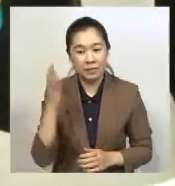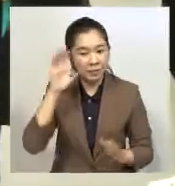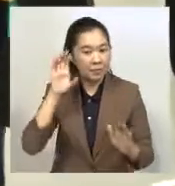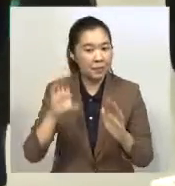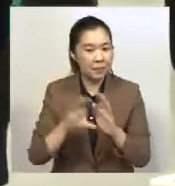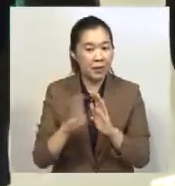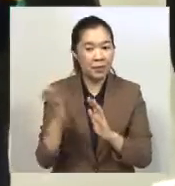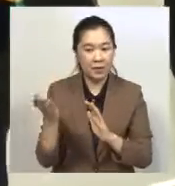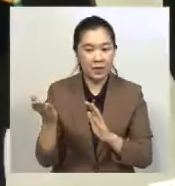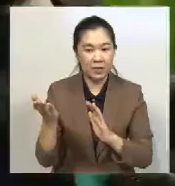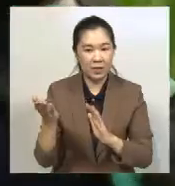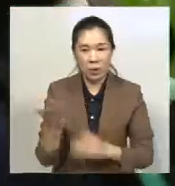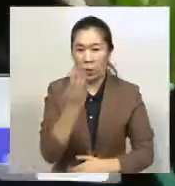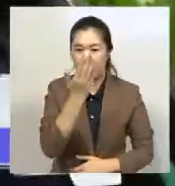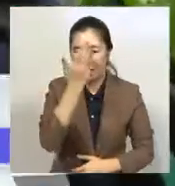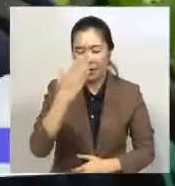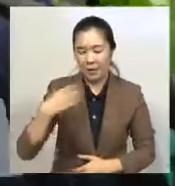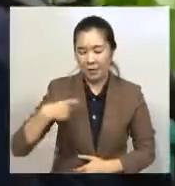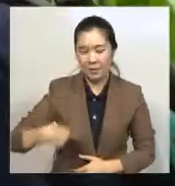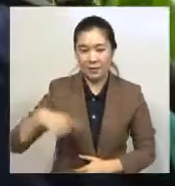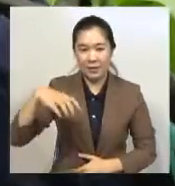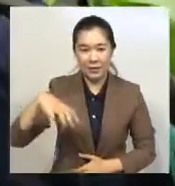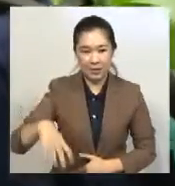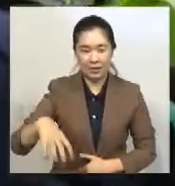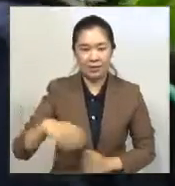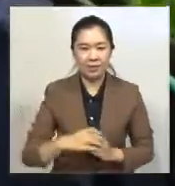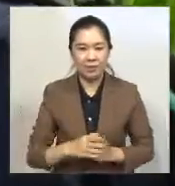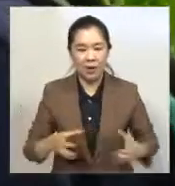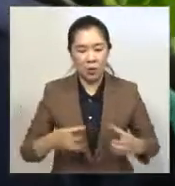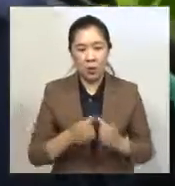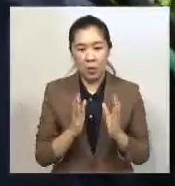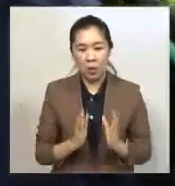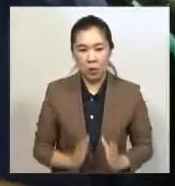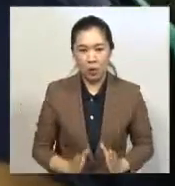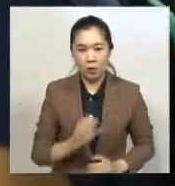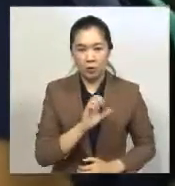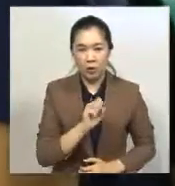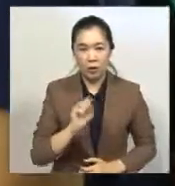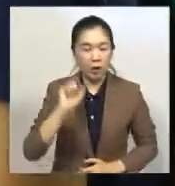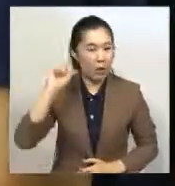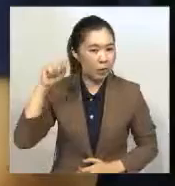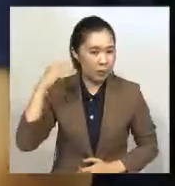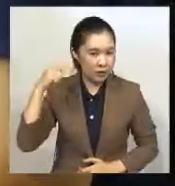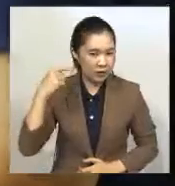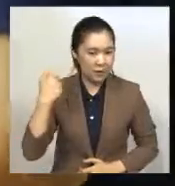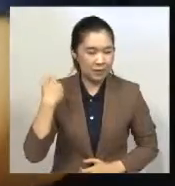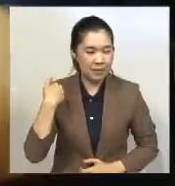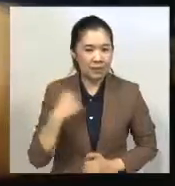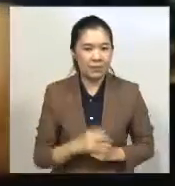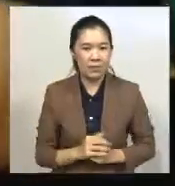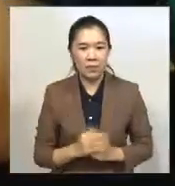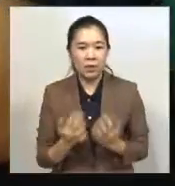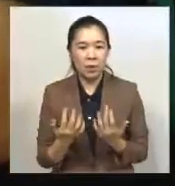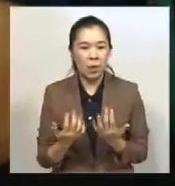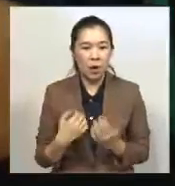มเห็นค่ะเป็นบริเวณหน้าศาลรัฐธรรมนูญนะคะซึ่งก็จะเห็นว่ามีกลุ่มคนแล้วก็มีส.ส.หญิงของพรรคอนาคตใหม่ที่ม